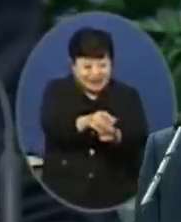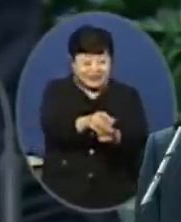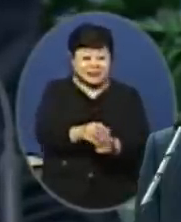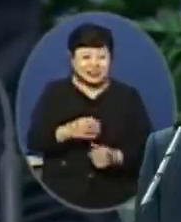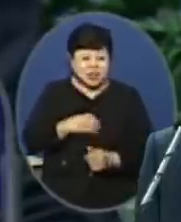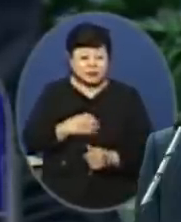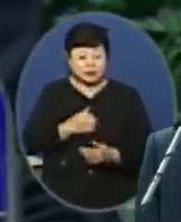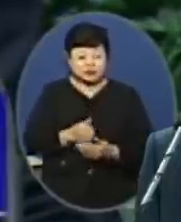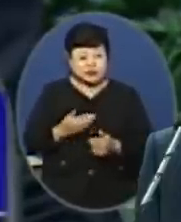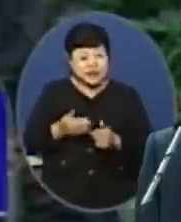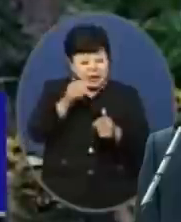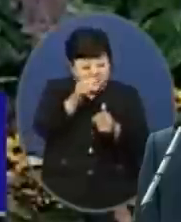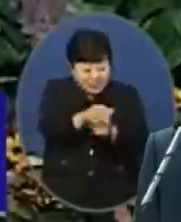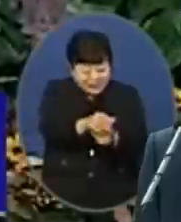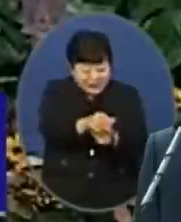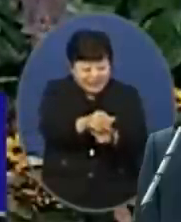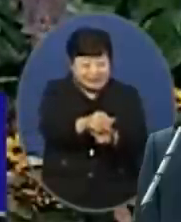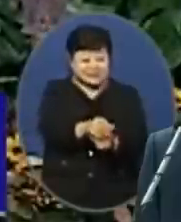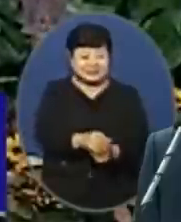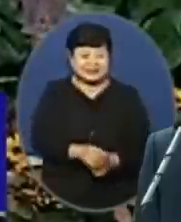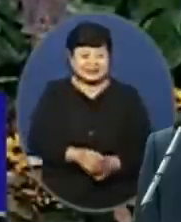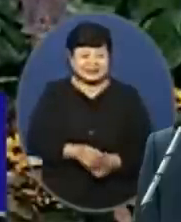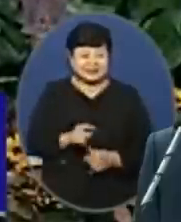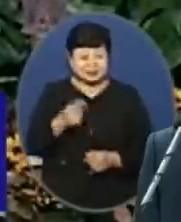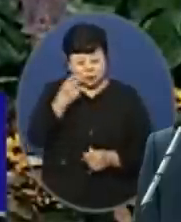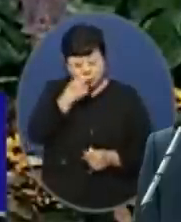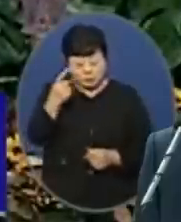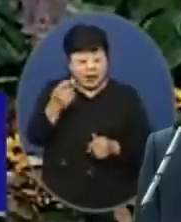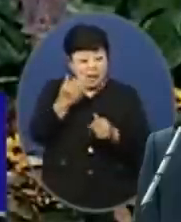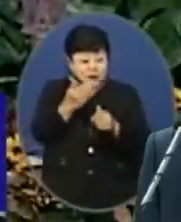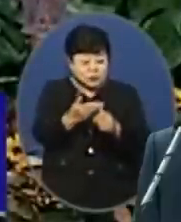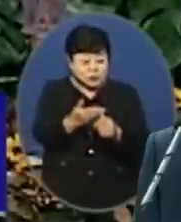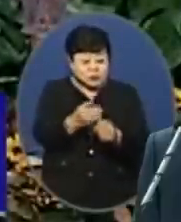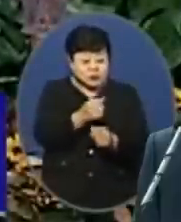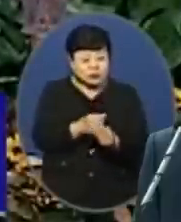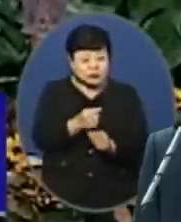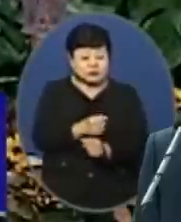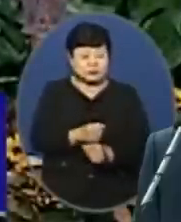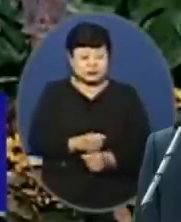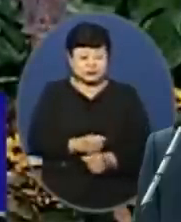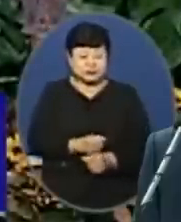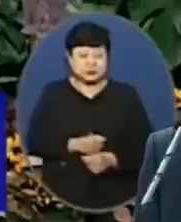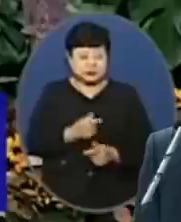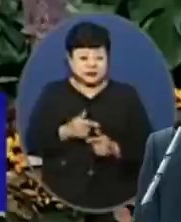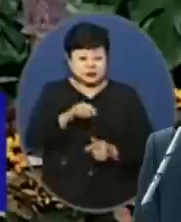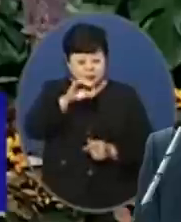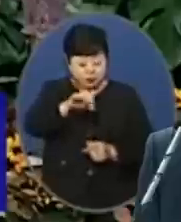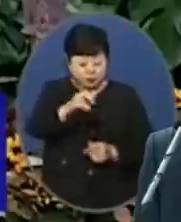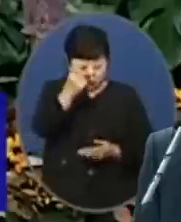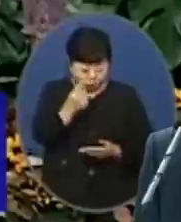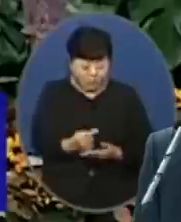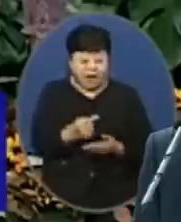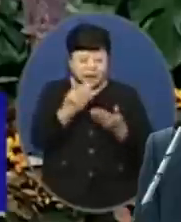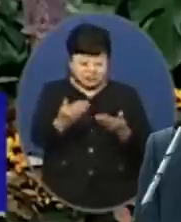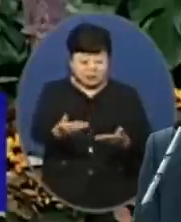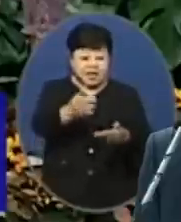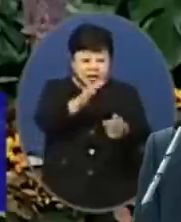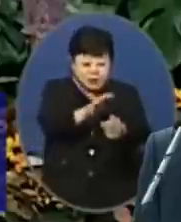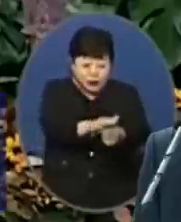너희 염려를 다 주께 맡기라. 이는 그가 너를 돌보심이라. 수고하고 무거운 짐진 자들아 다 내게로 오라. 내가 너를 쉬게 하리라